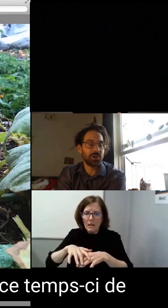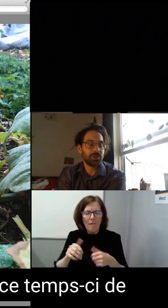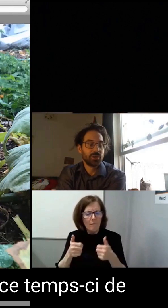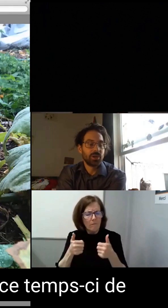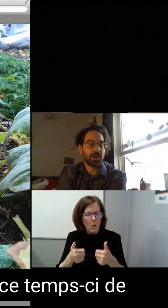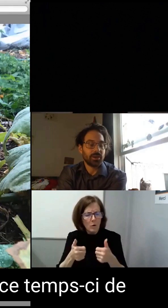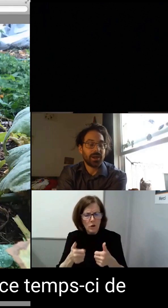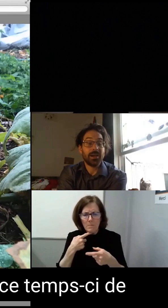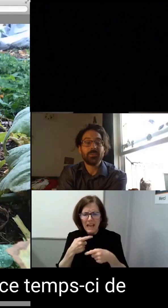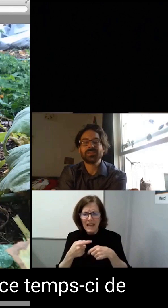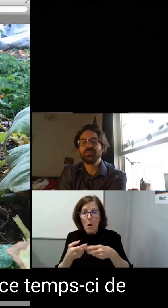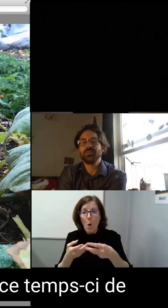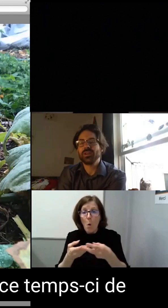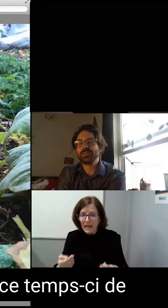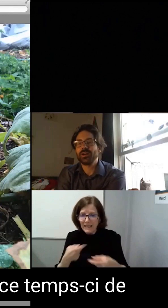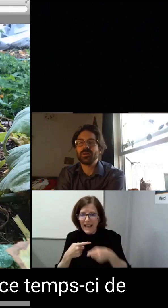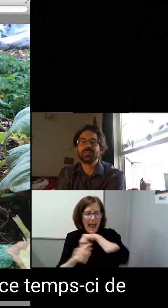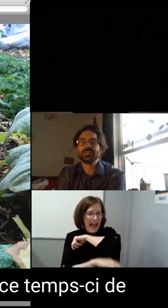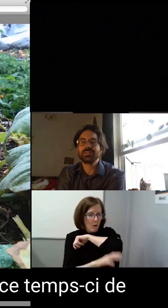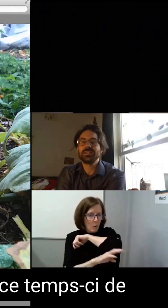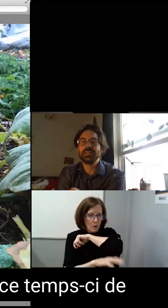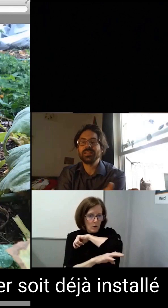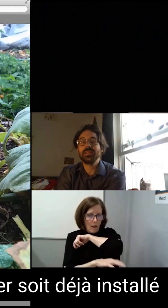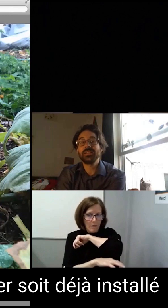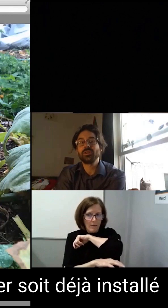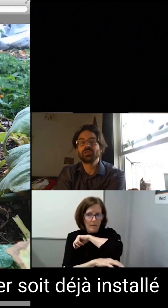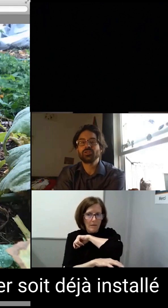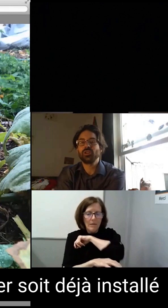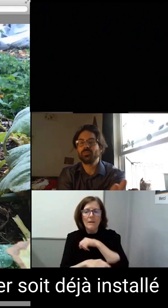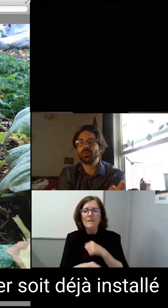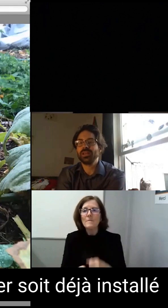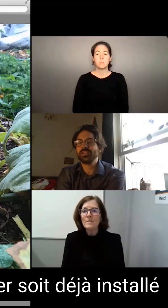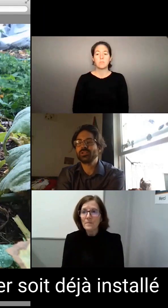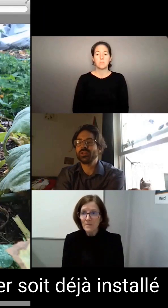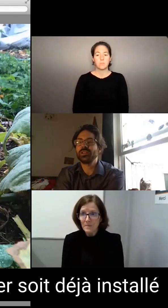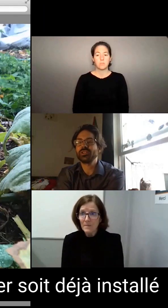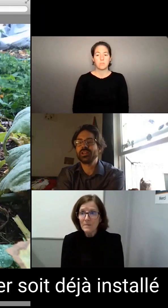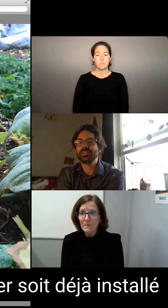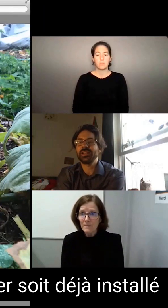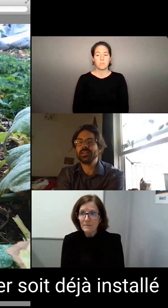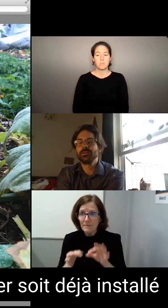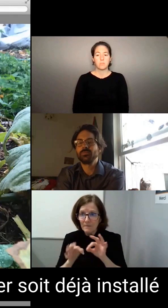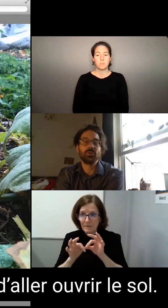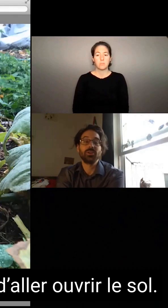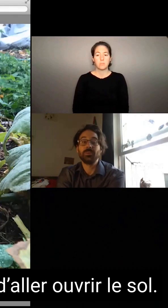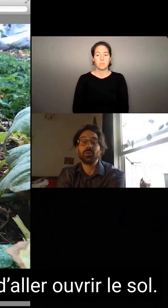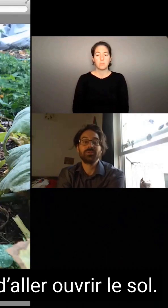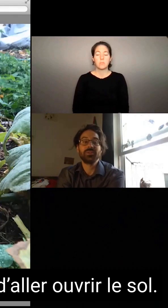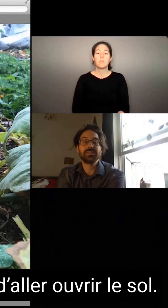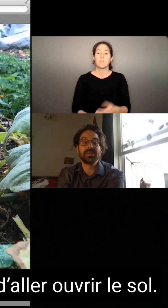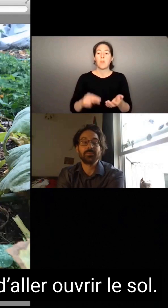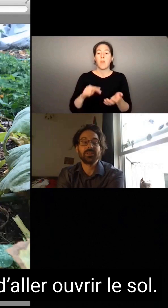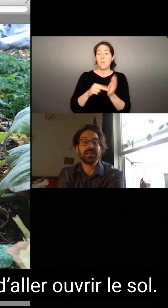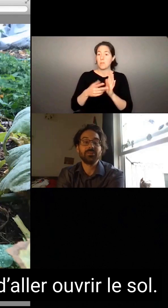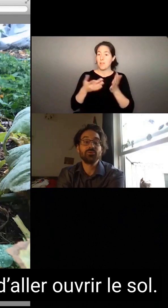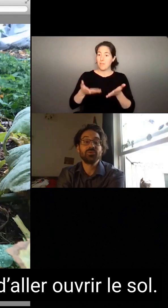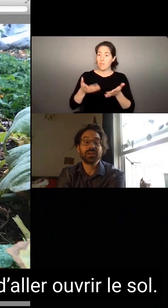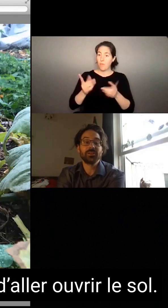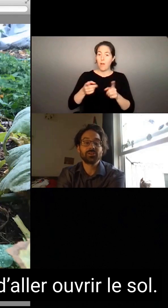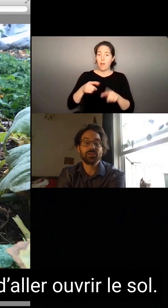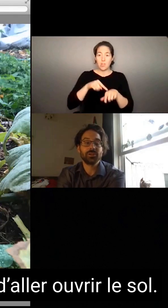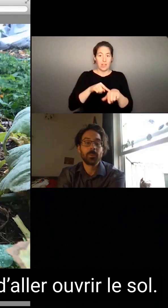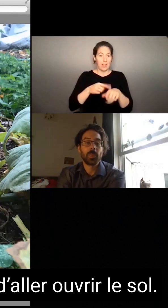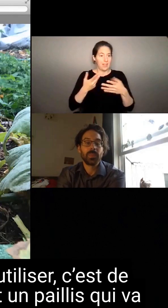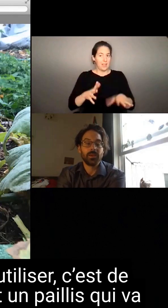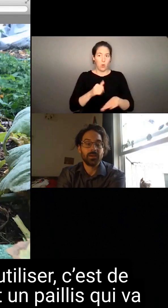bien à l'automne, parce que des fois, c'est comme à ce temps-ci de l'année, il y a des bonnes chances que notre potager soit déjà installé et on n'ait pas envie nécessairement d'aller